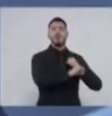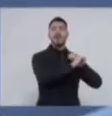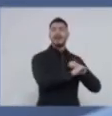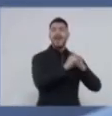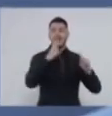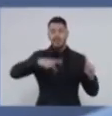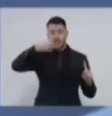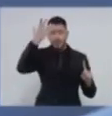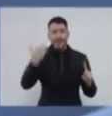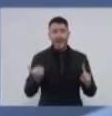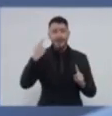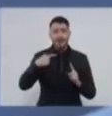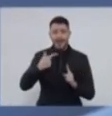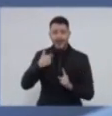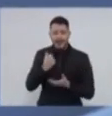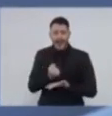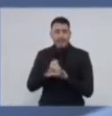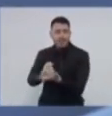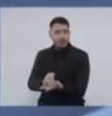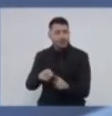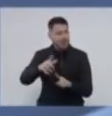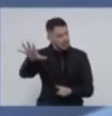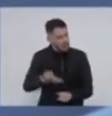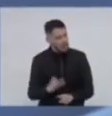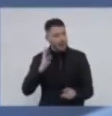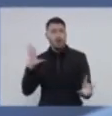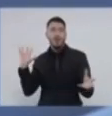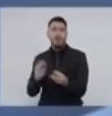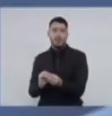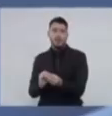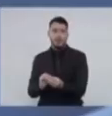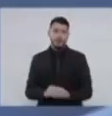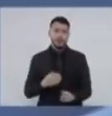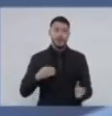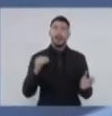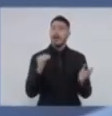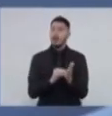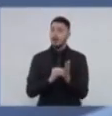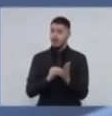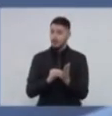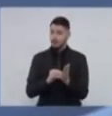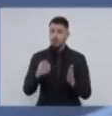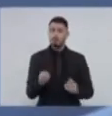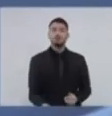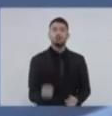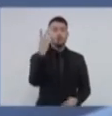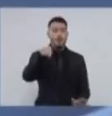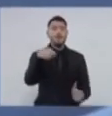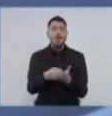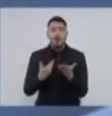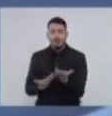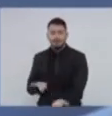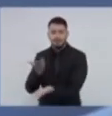αναλογεί επίσης σε συνεργασία με την ανεξάρτητη αρχή δημοσίων εσόδων και τον κύριο πιτσιλή στις νέες φορολογικές